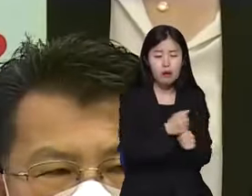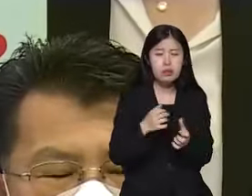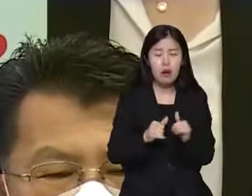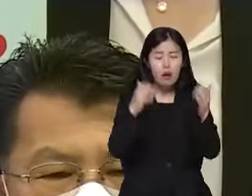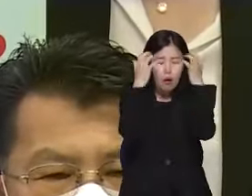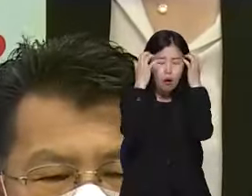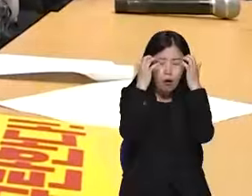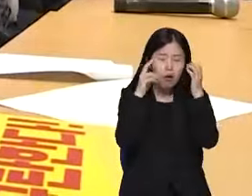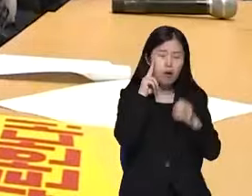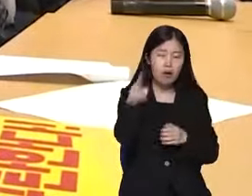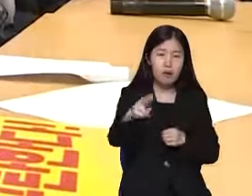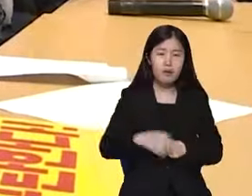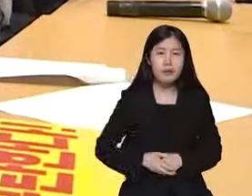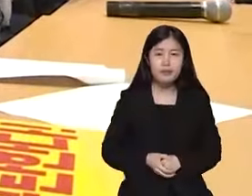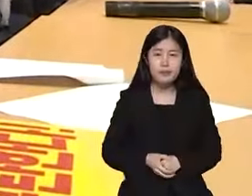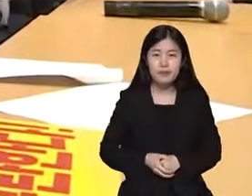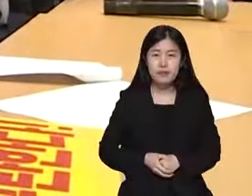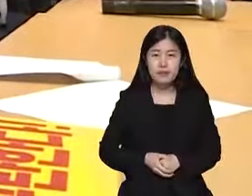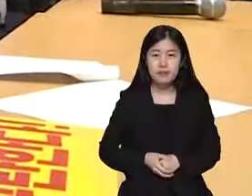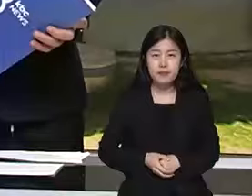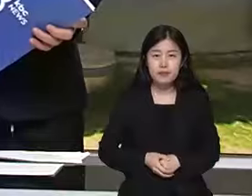KBC 신대입니다.